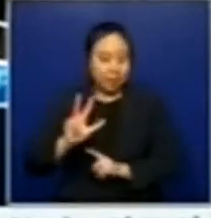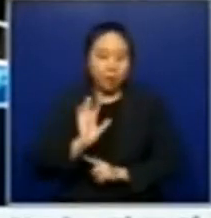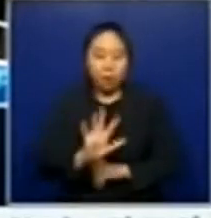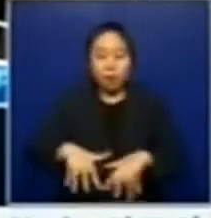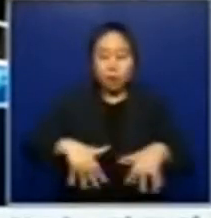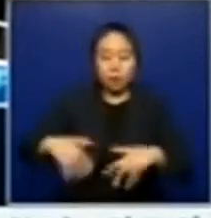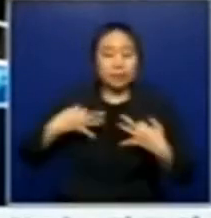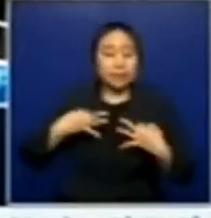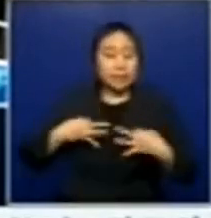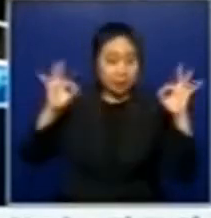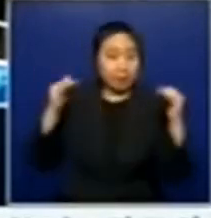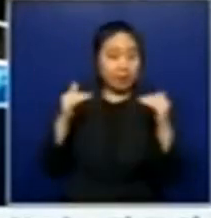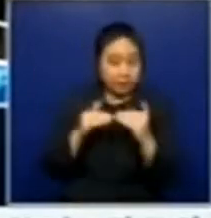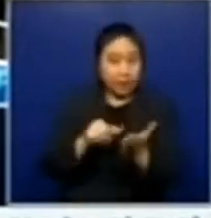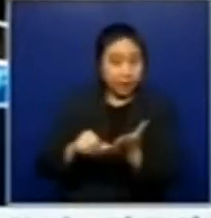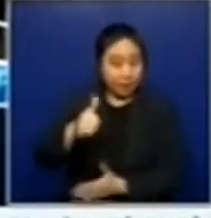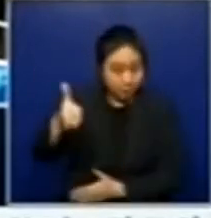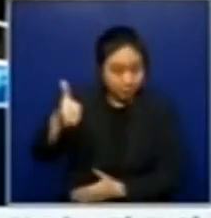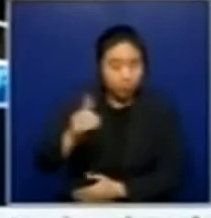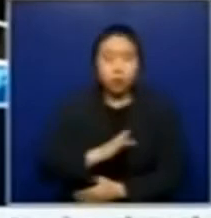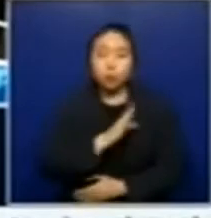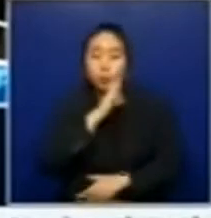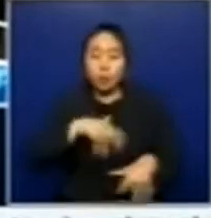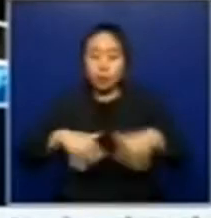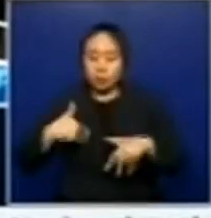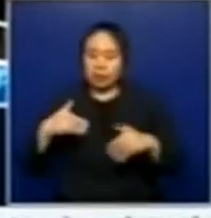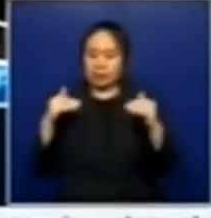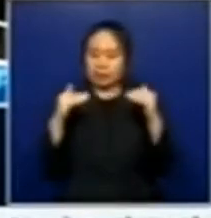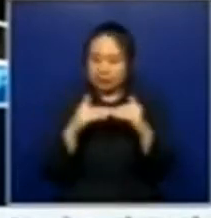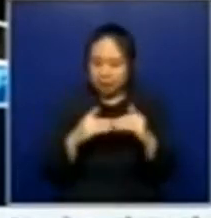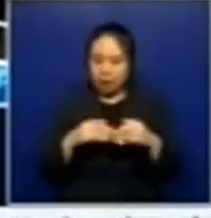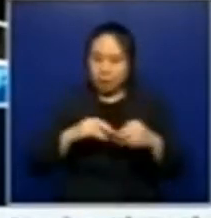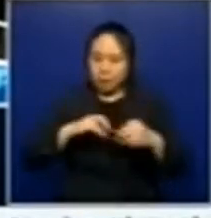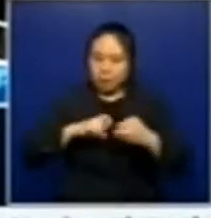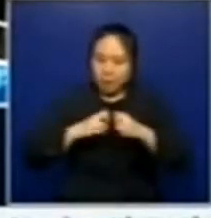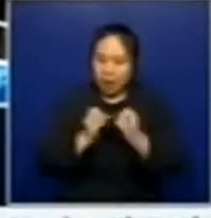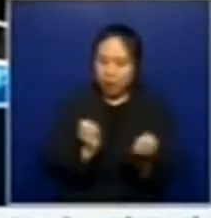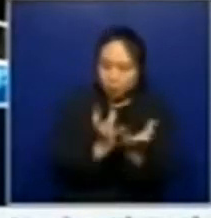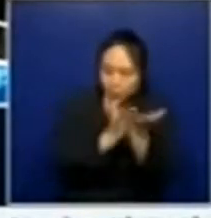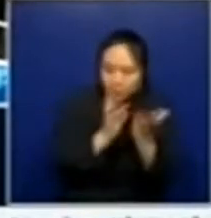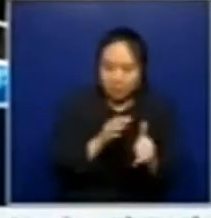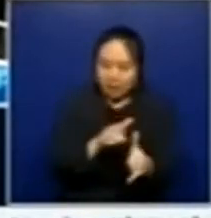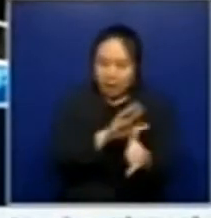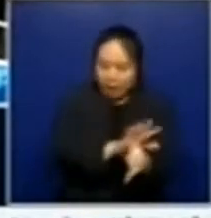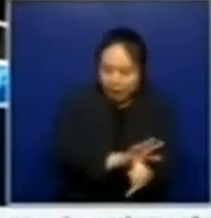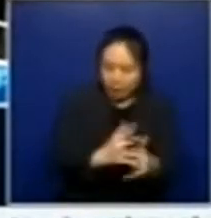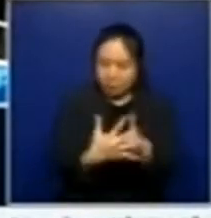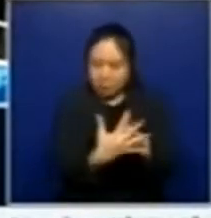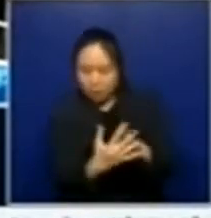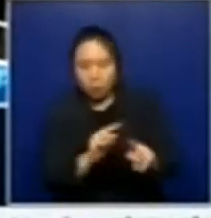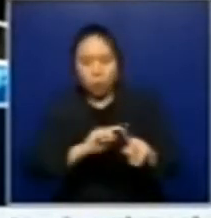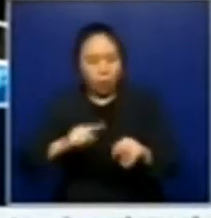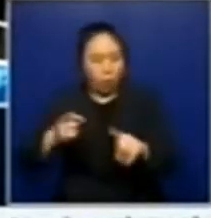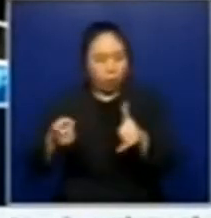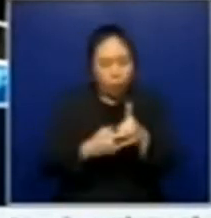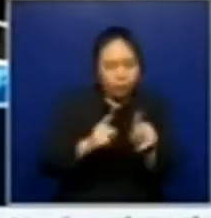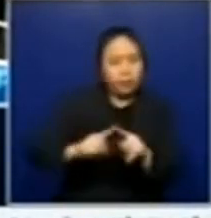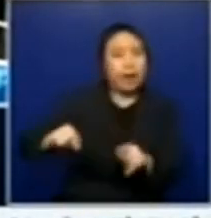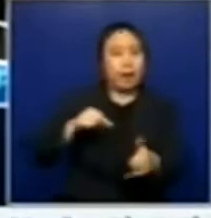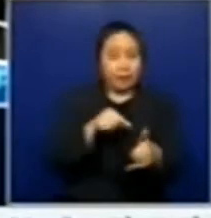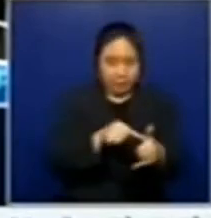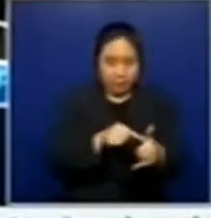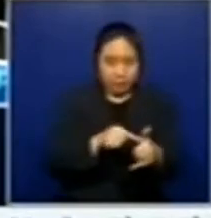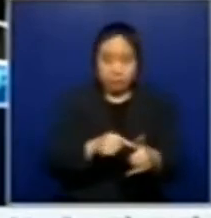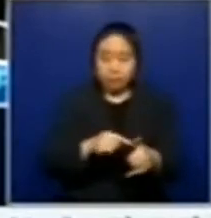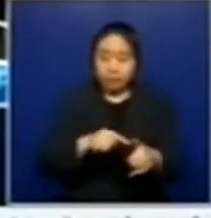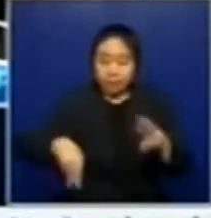ครับถ้าประชาชนถูกลิดรอนสิทธิเสรีภาพถูกละเมิดในร่างกายถูกกักขังนวงเหนียวทรมานถูกลงโทษอย่างทารุณอันนี้ไม่กระท